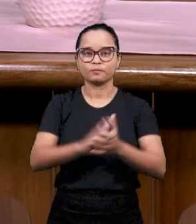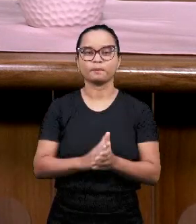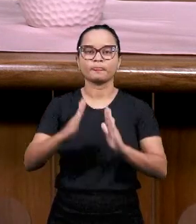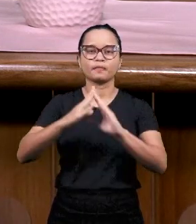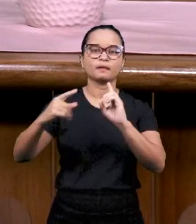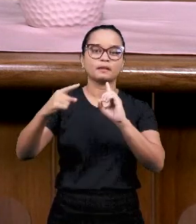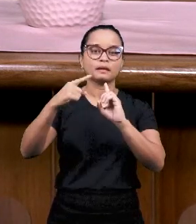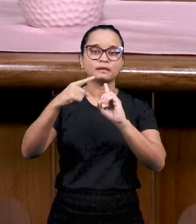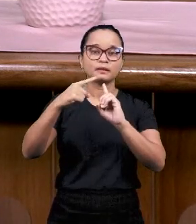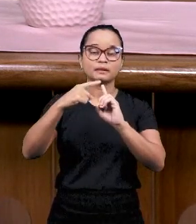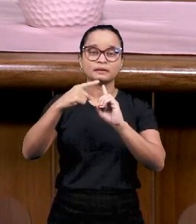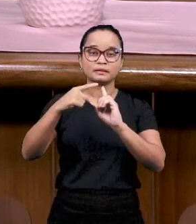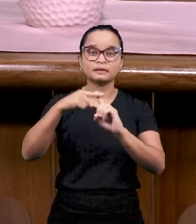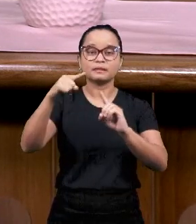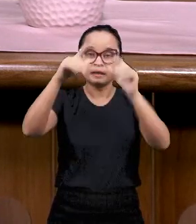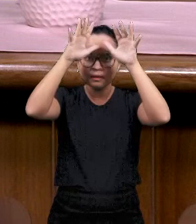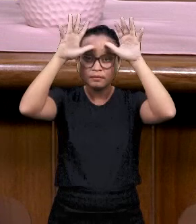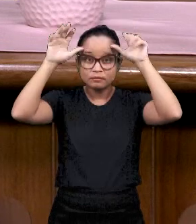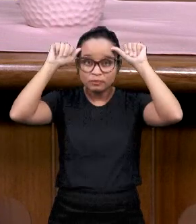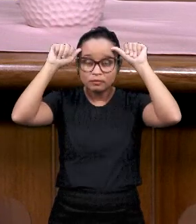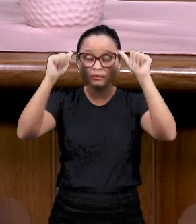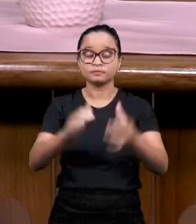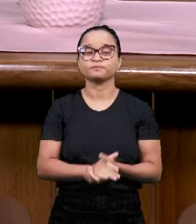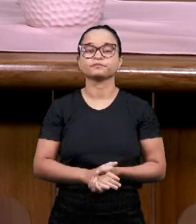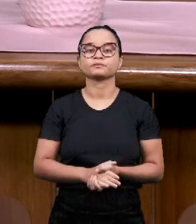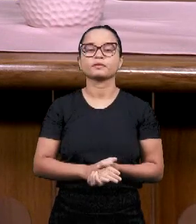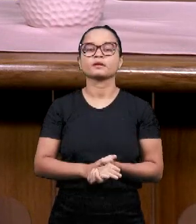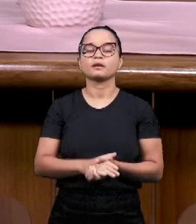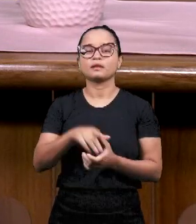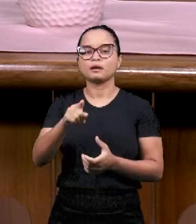l'église chrétienne Maranatha, dans la communauté